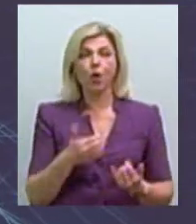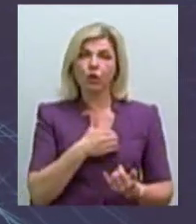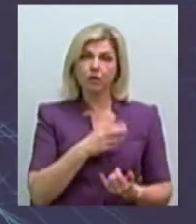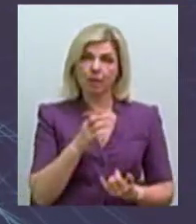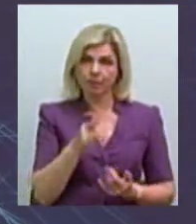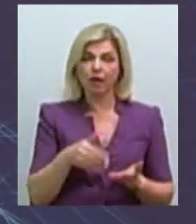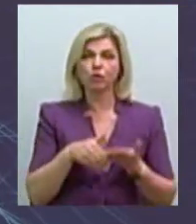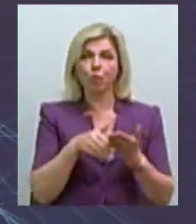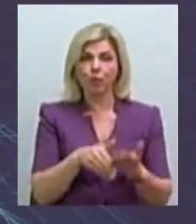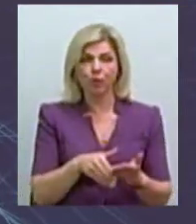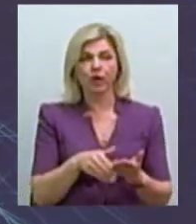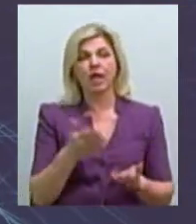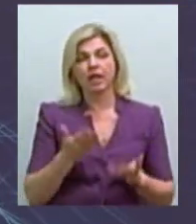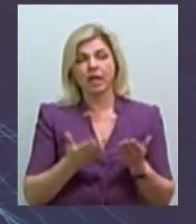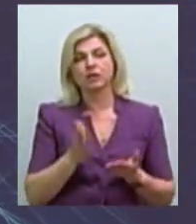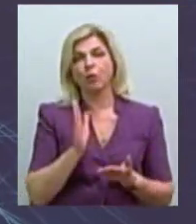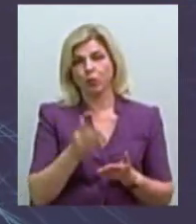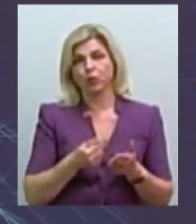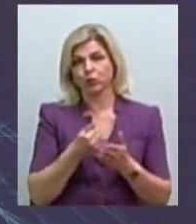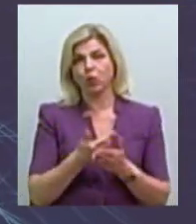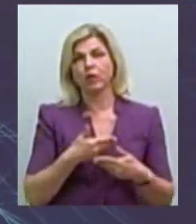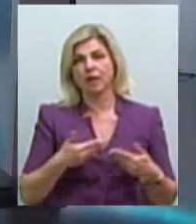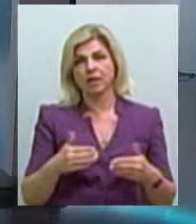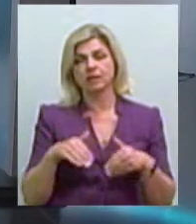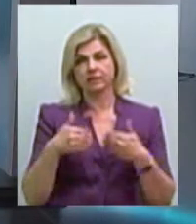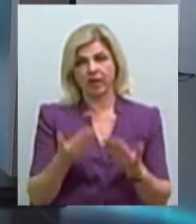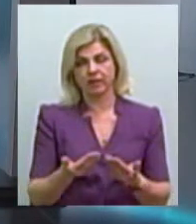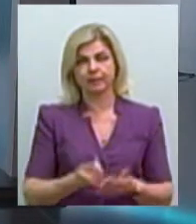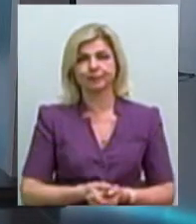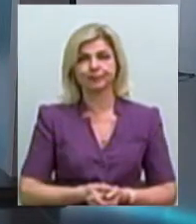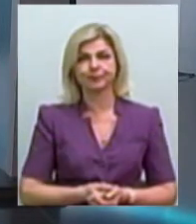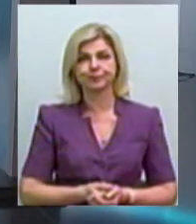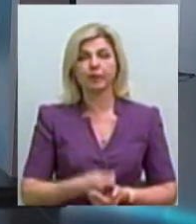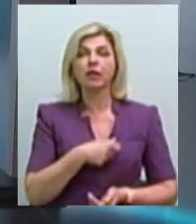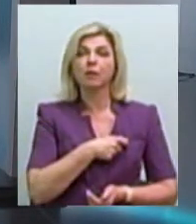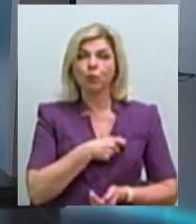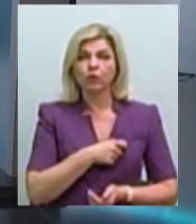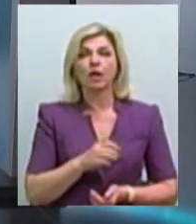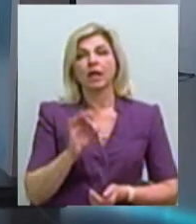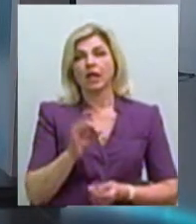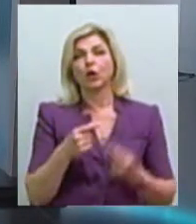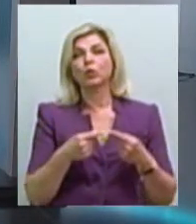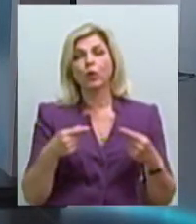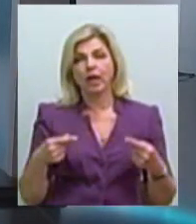би допомогти, ну, якщо буде до нас звернення. Депутати, про яких ви щойно згадали, і інші представники влади,